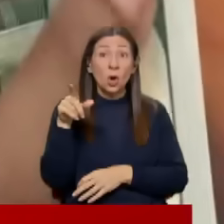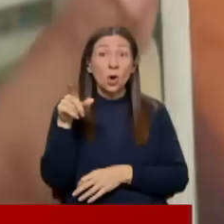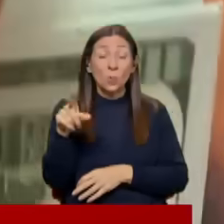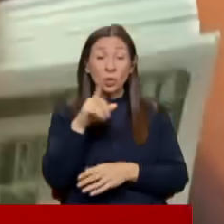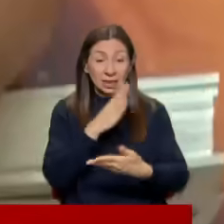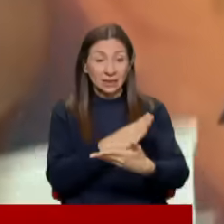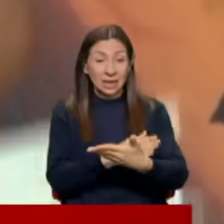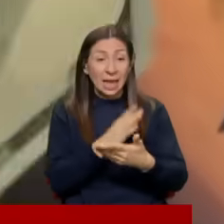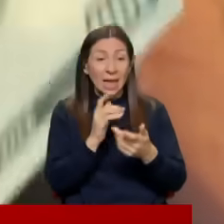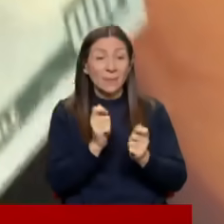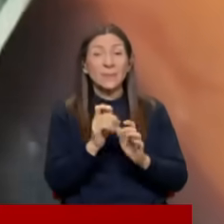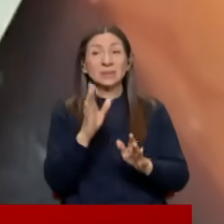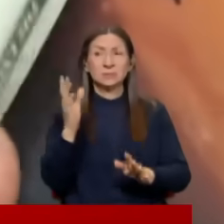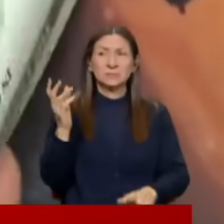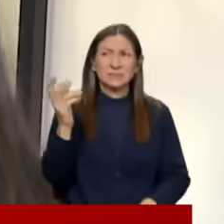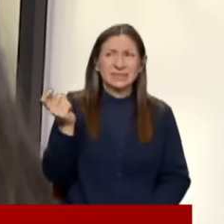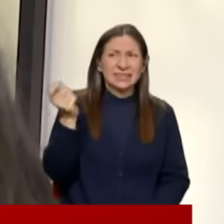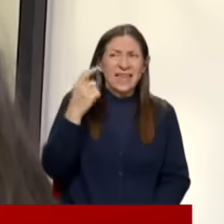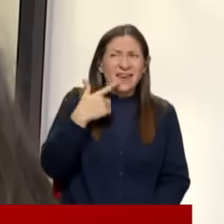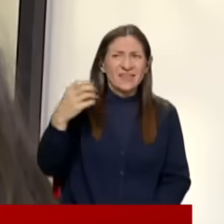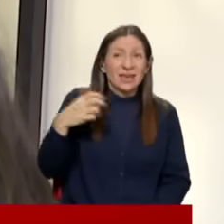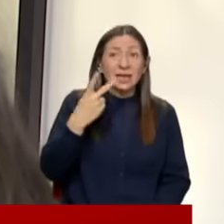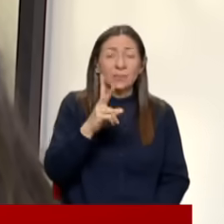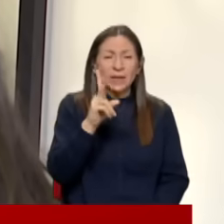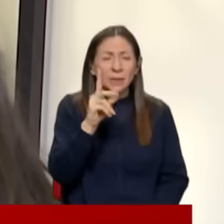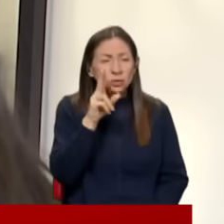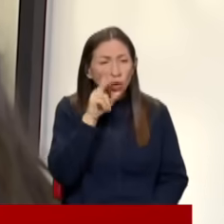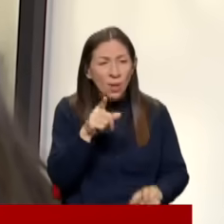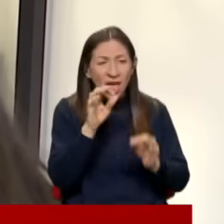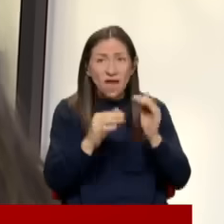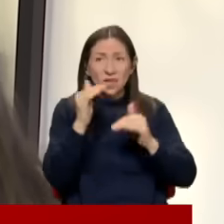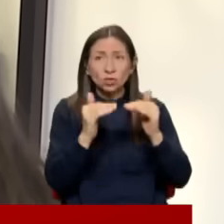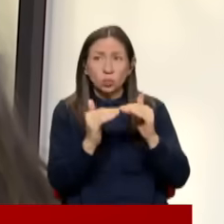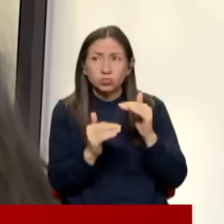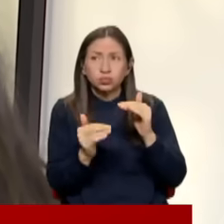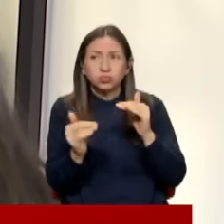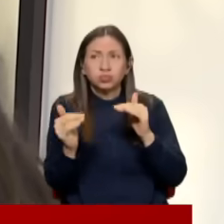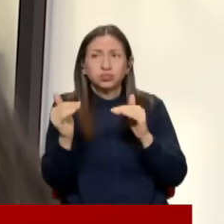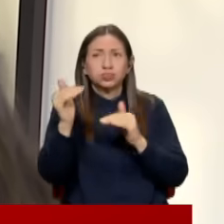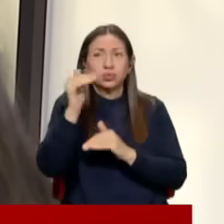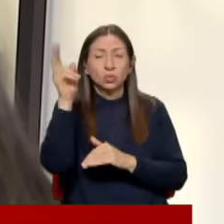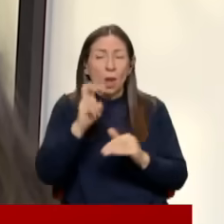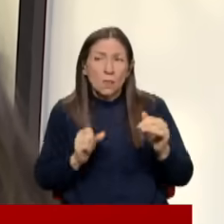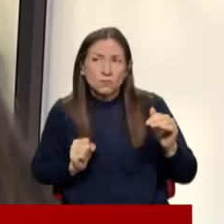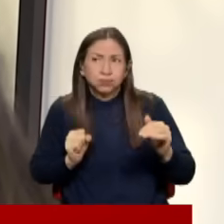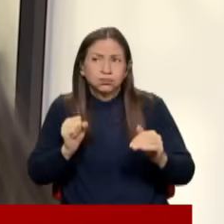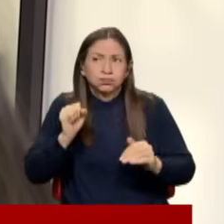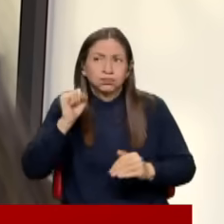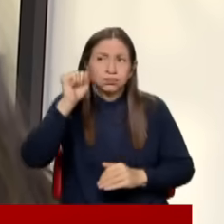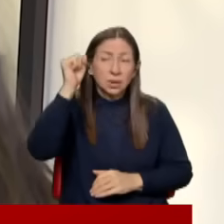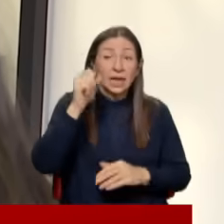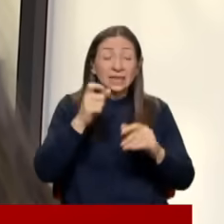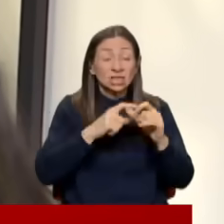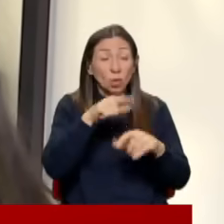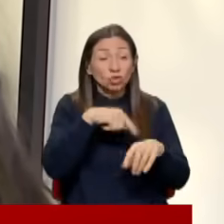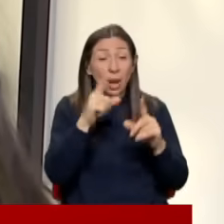bu kağıdı beceremedin der diye yapmış. 2021'in sonunda bu enflasyonist döneme girdiğimiz bir dönem. Dolar bir anda çok yükseliyor.